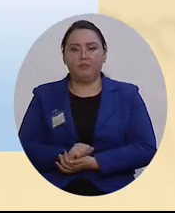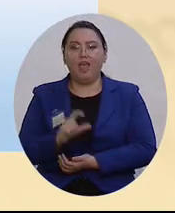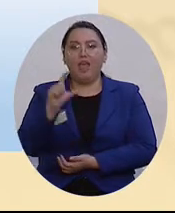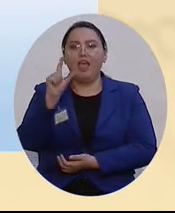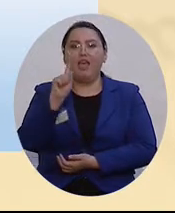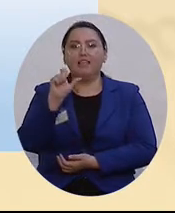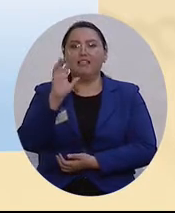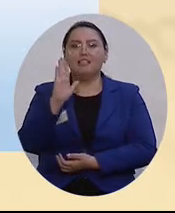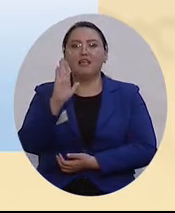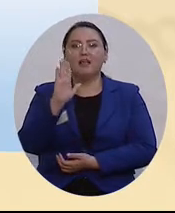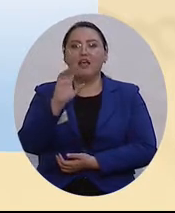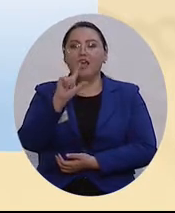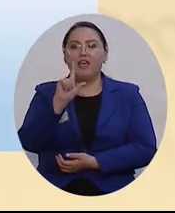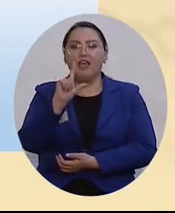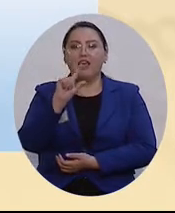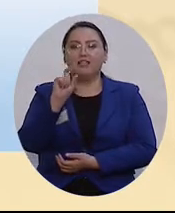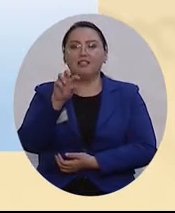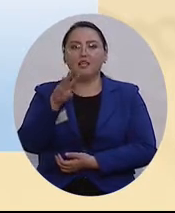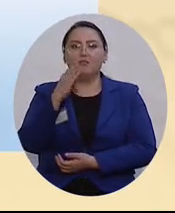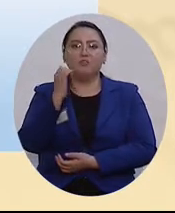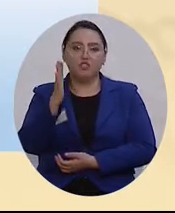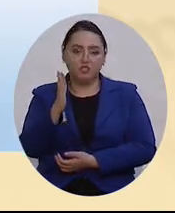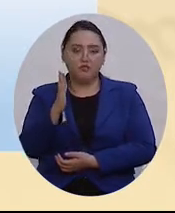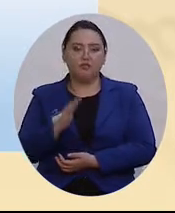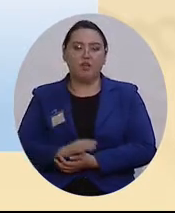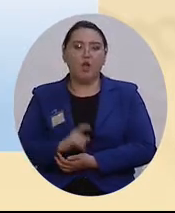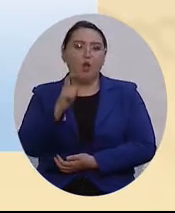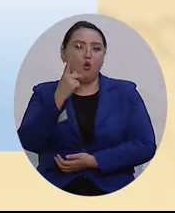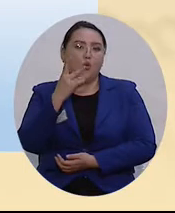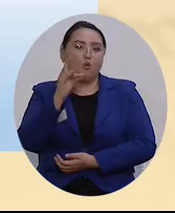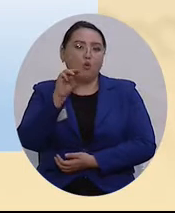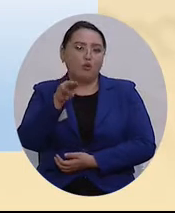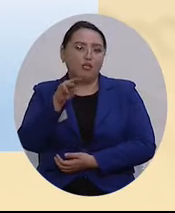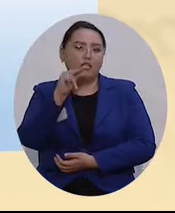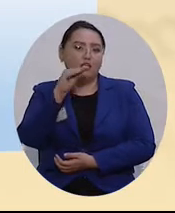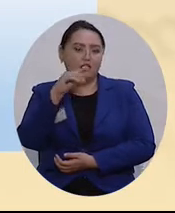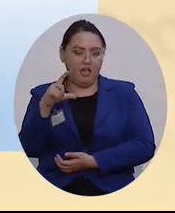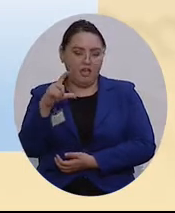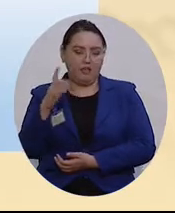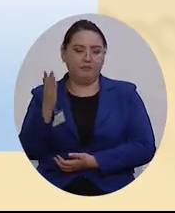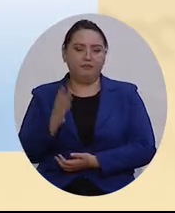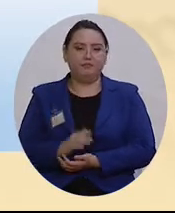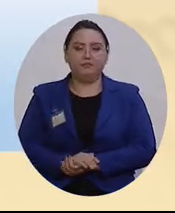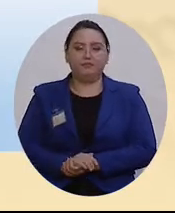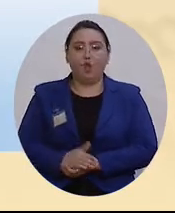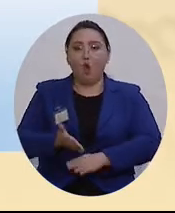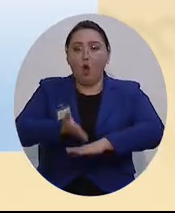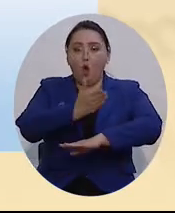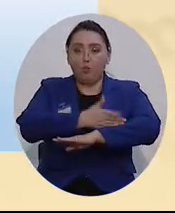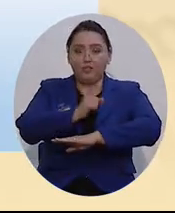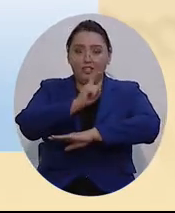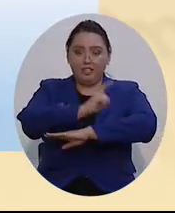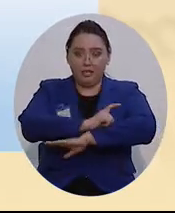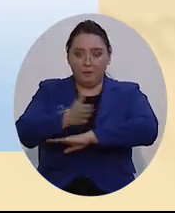Эзэмшив. Болов. Биелжээ. Хүртжээ. Болё. За өмнө хичээлээр бид